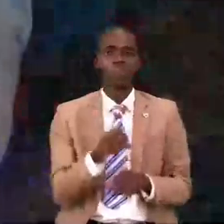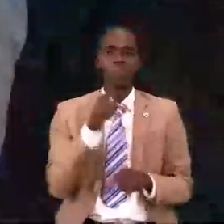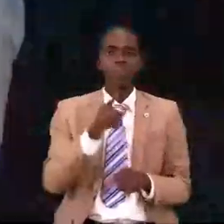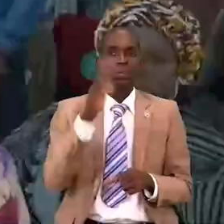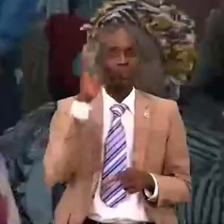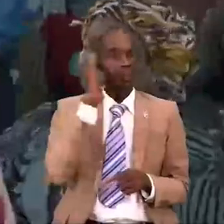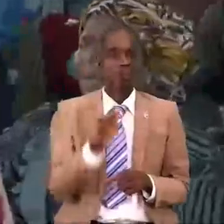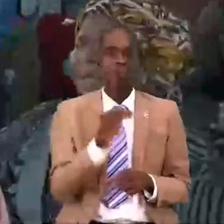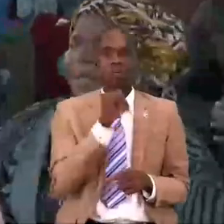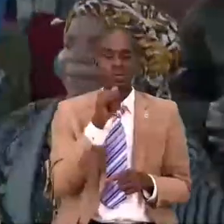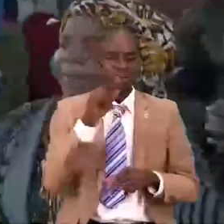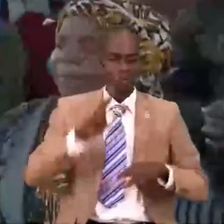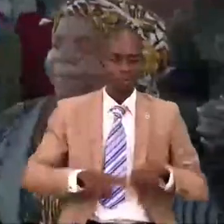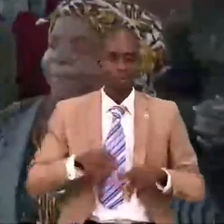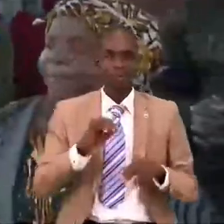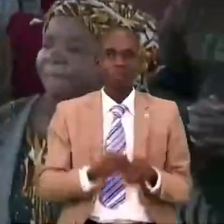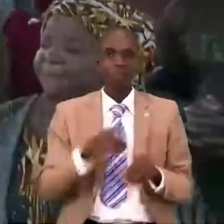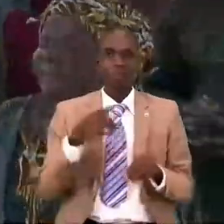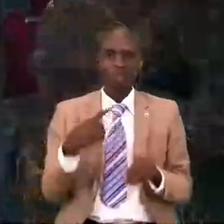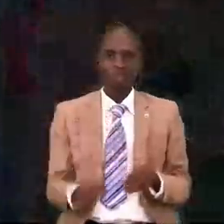problèmes. Amen.